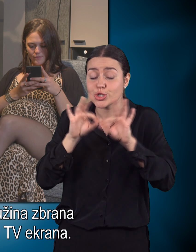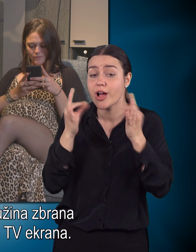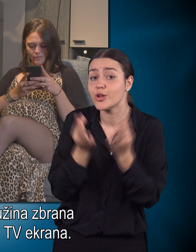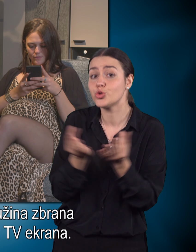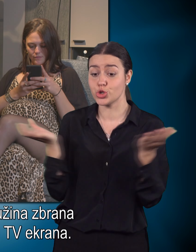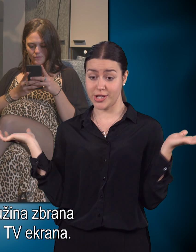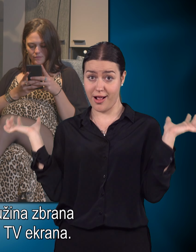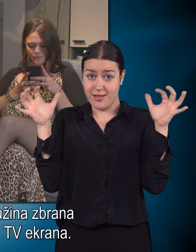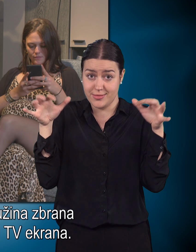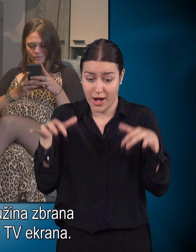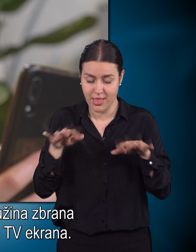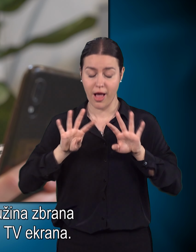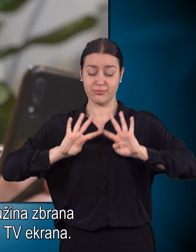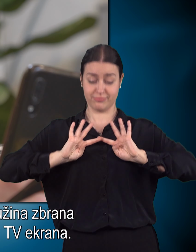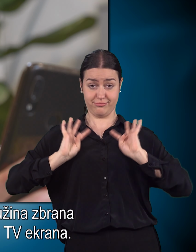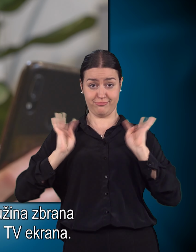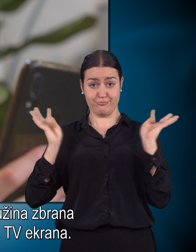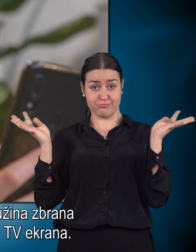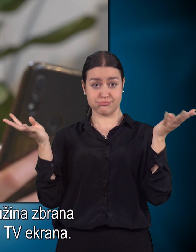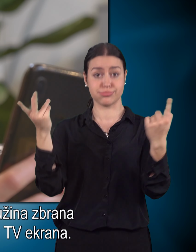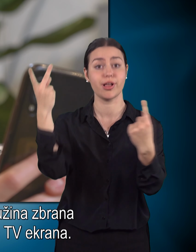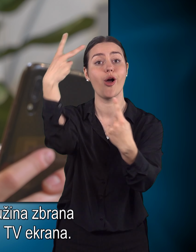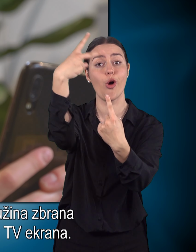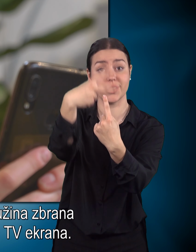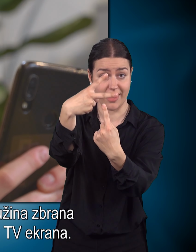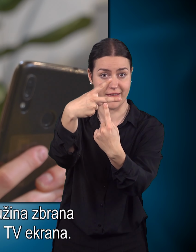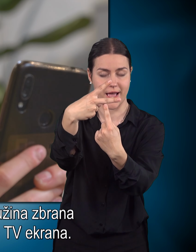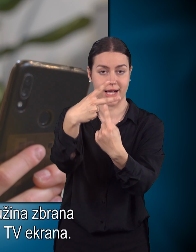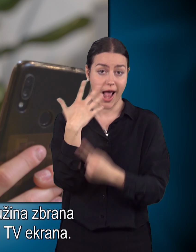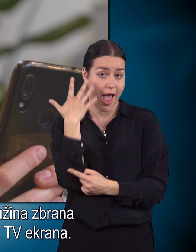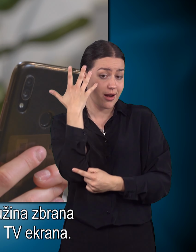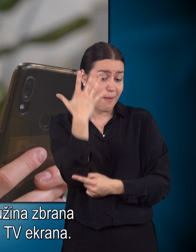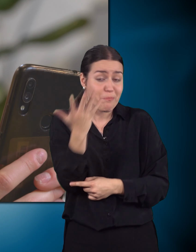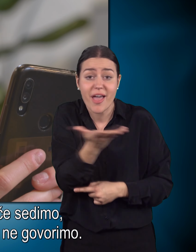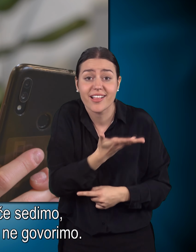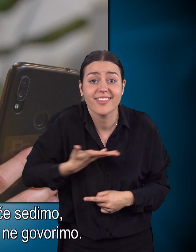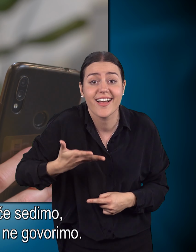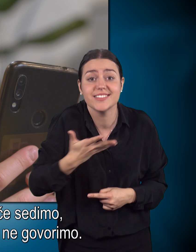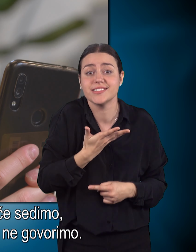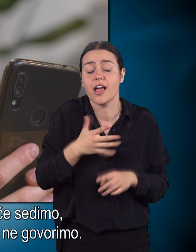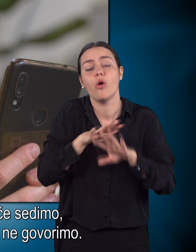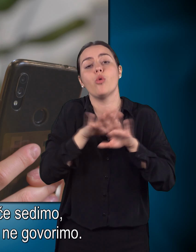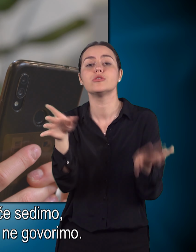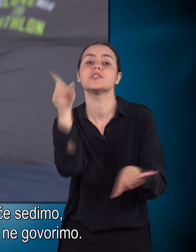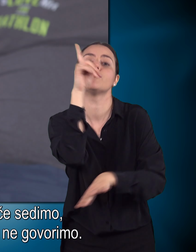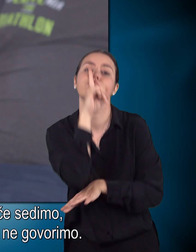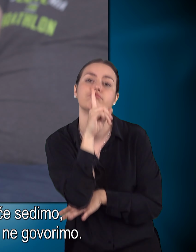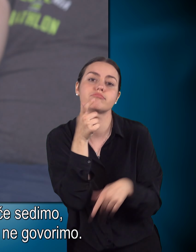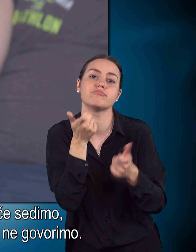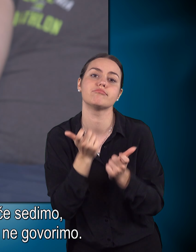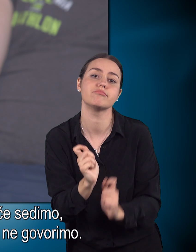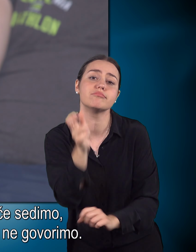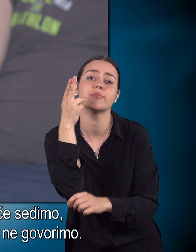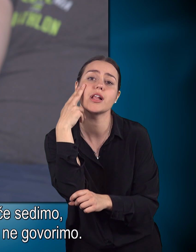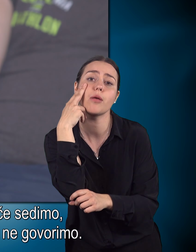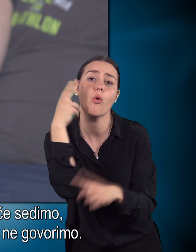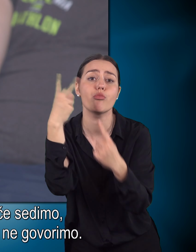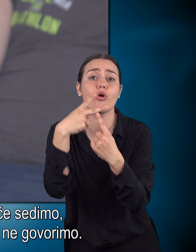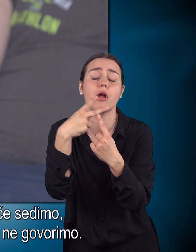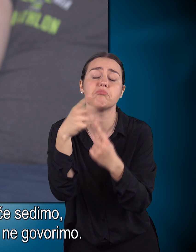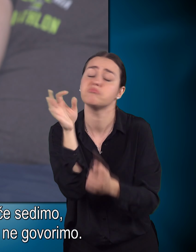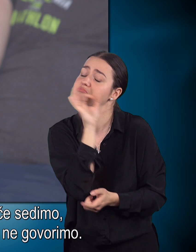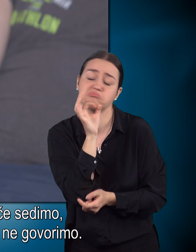Kadarkoli naša je družina zbrana, se razporedimo okoli TV ekrana. 15 je, vsi moče sedimo,